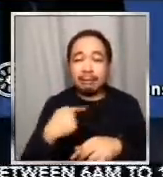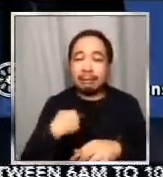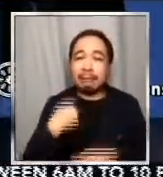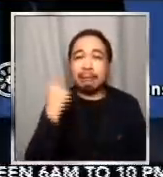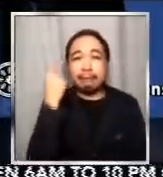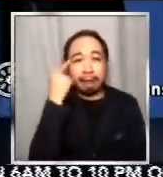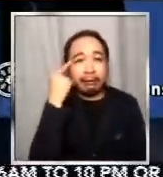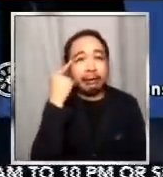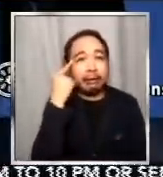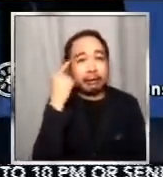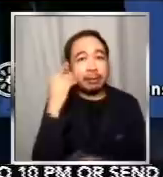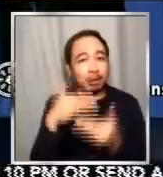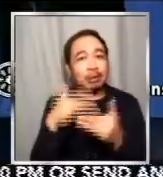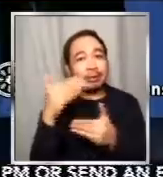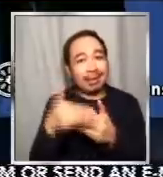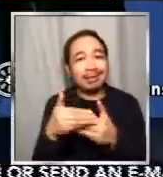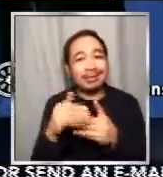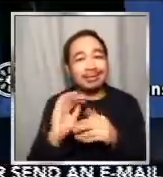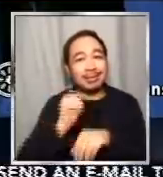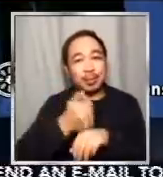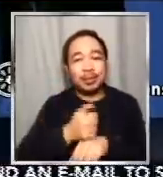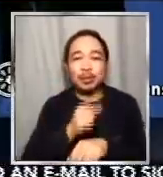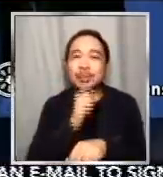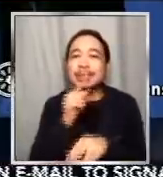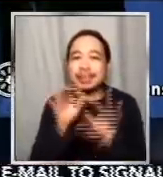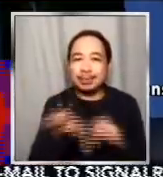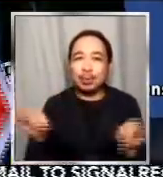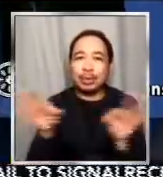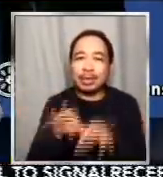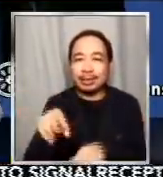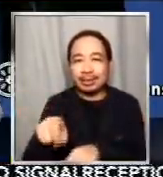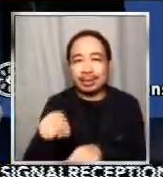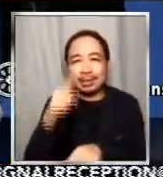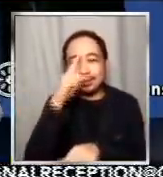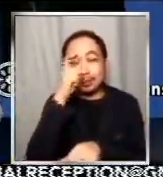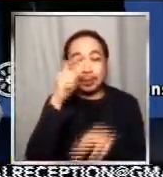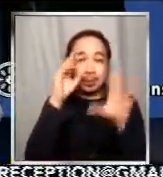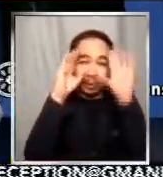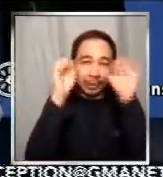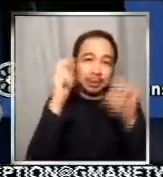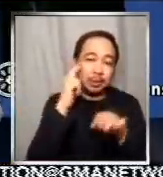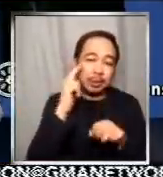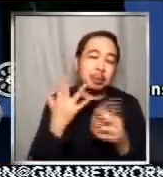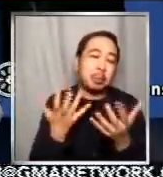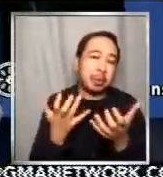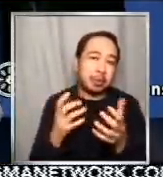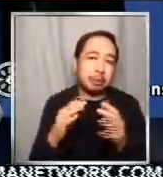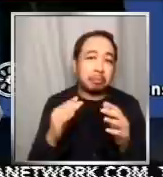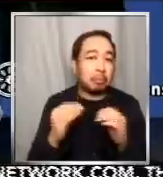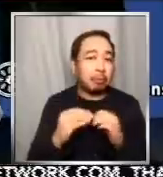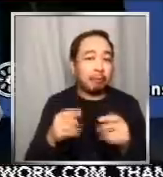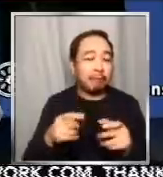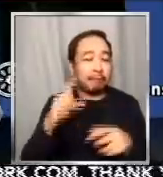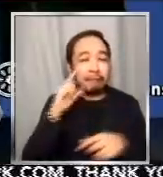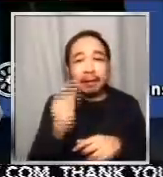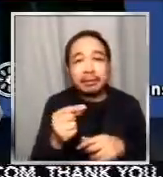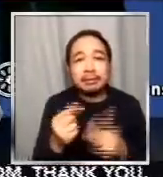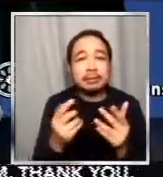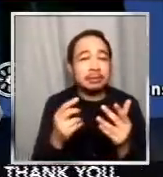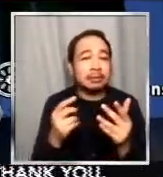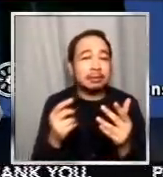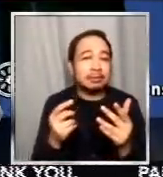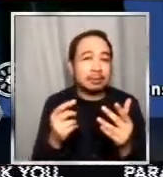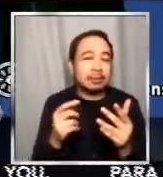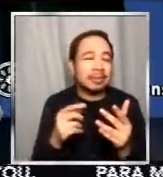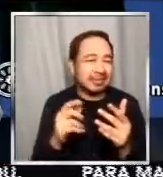makes the task force a necessity already. No? Dahil ang gusto lang talaga ni Presidente mas mabilis na pagbigay ng pangangailangan